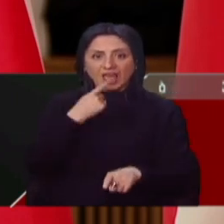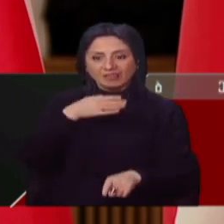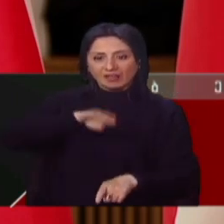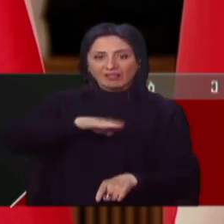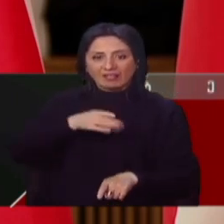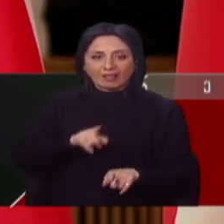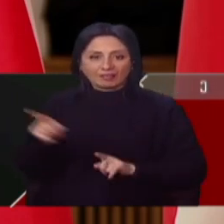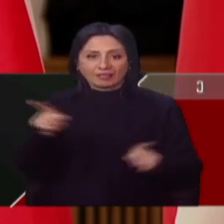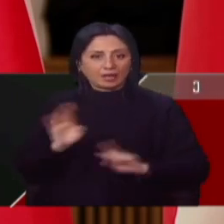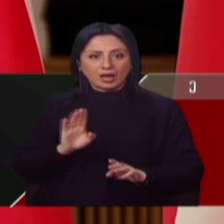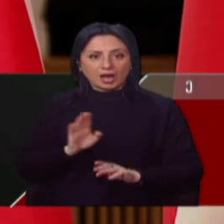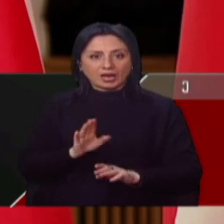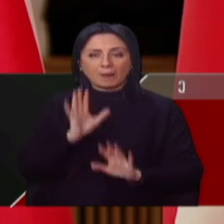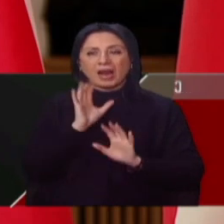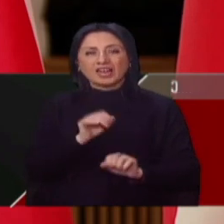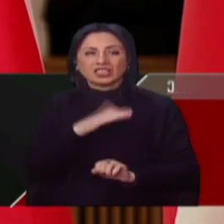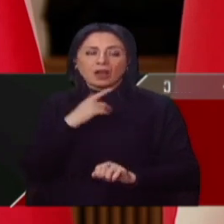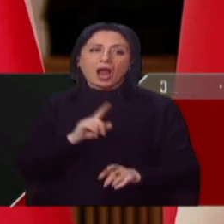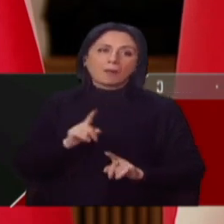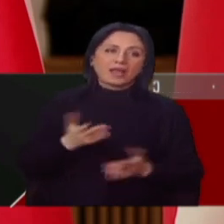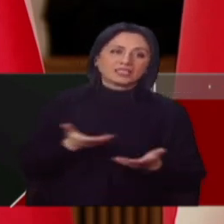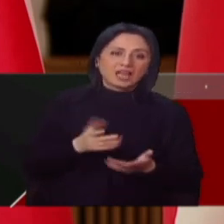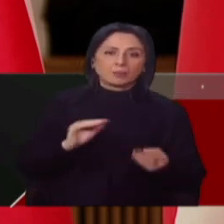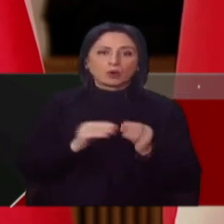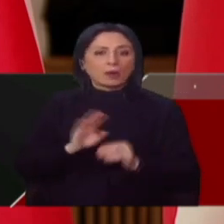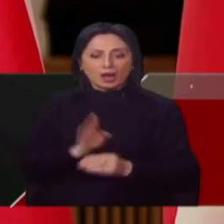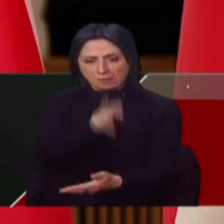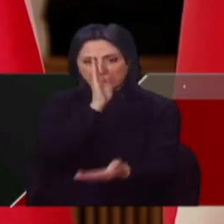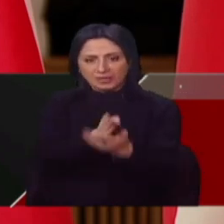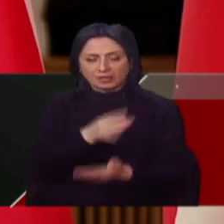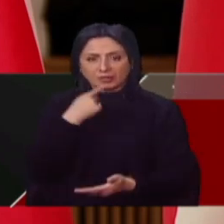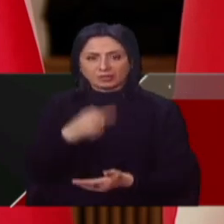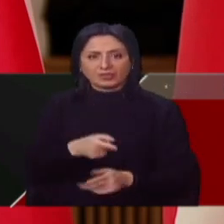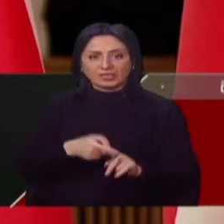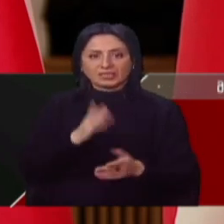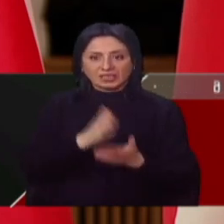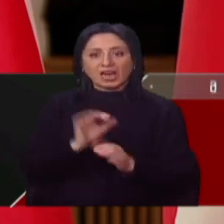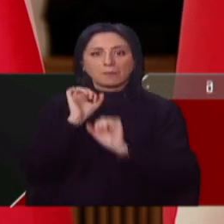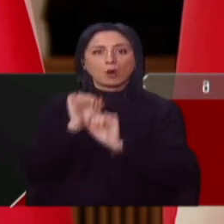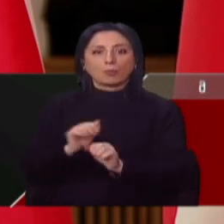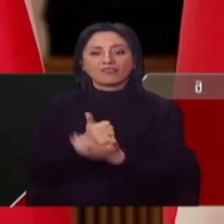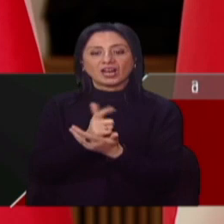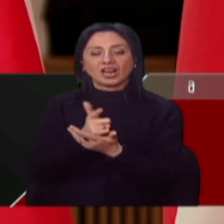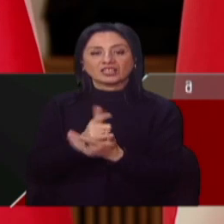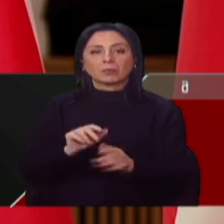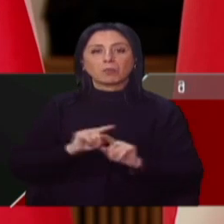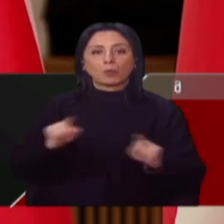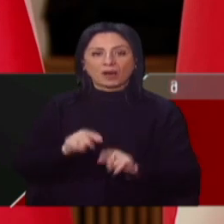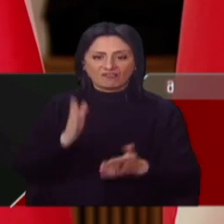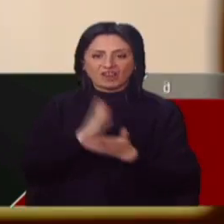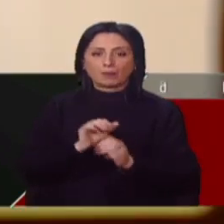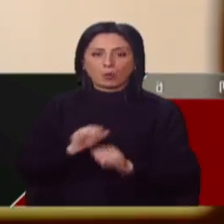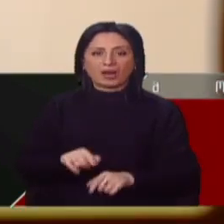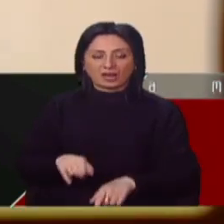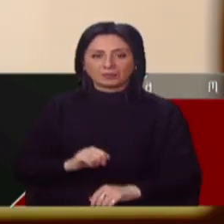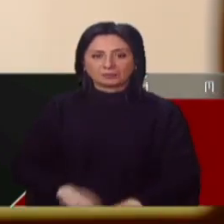მოჩლექით კი არ თქვას, არ უჭერ მხარს, მაგრამ ამას ადარი პრობლემა. Პირდაპირ თქვას, romisari momkhre LGBT propagandist